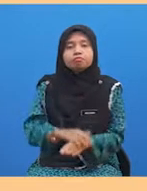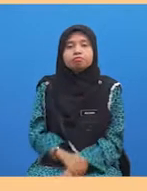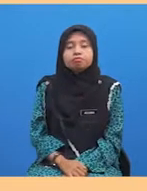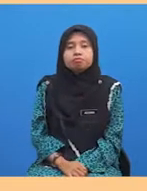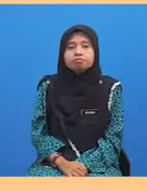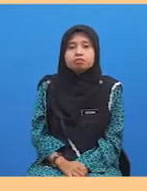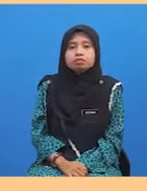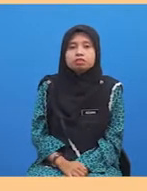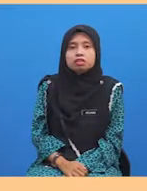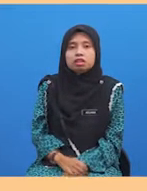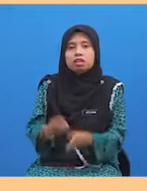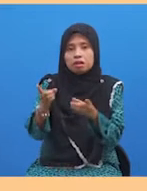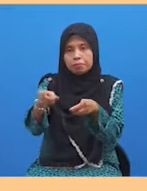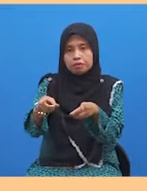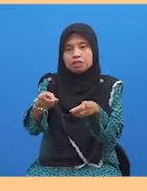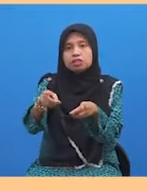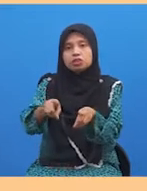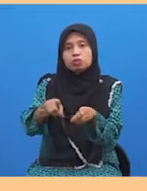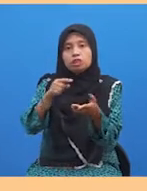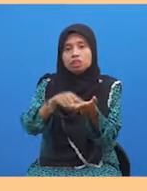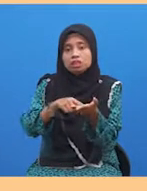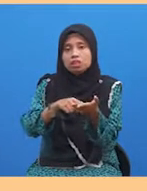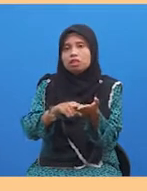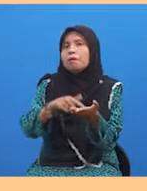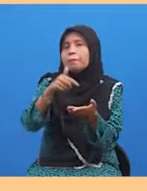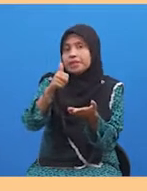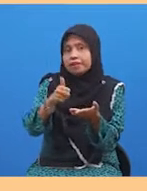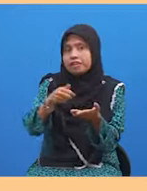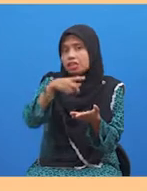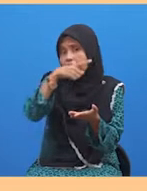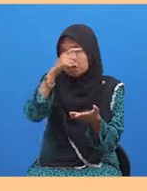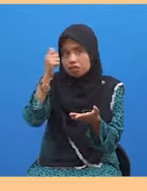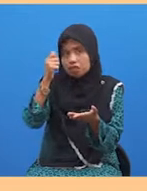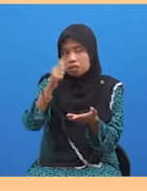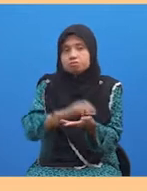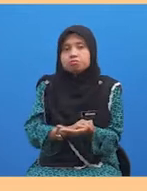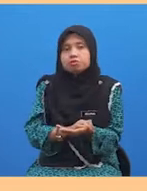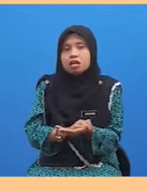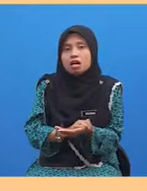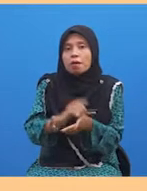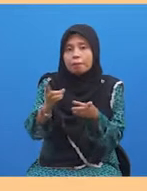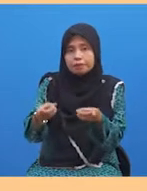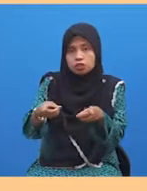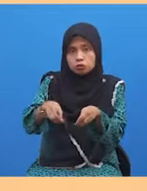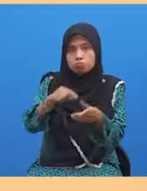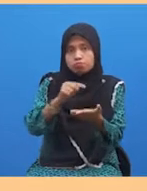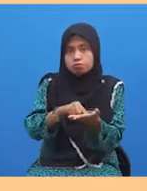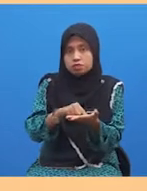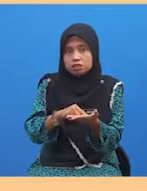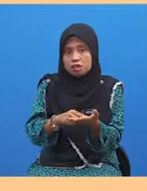diambilnya. Peristiwa ini dianggap menarik kerana peristiwa